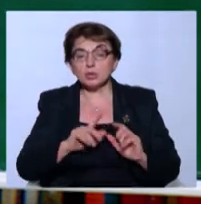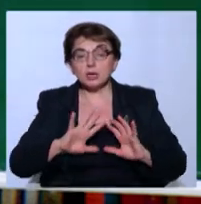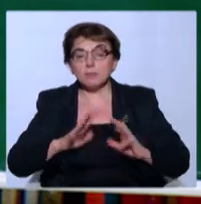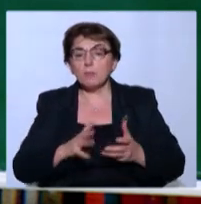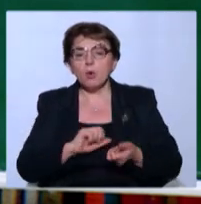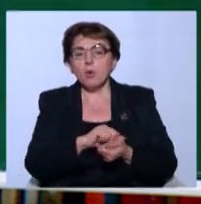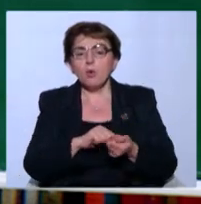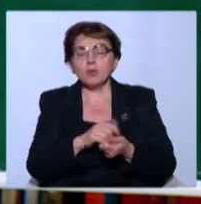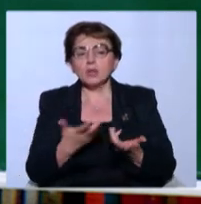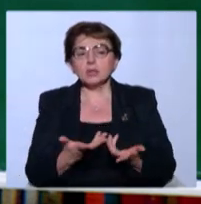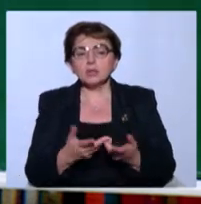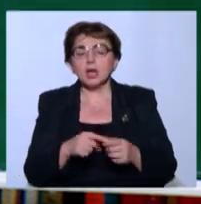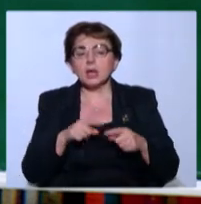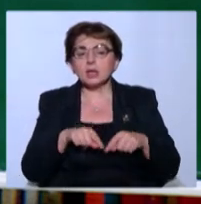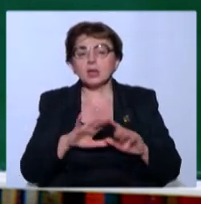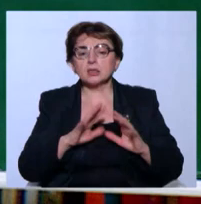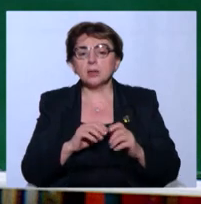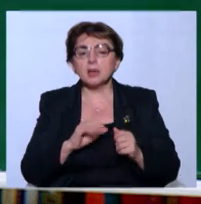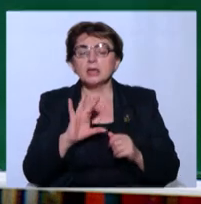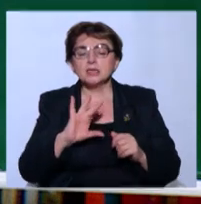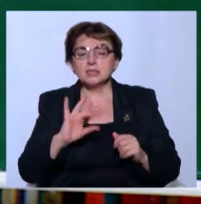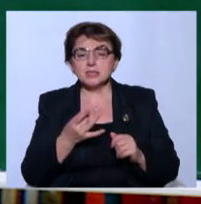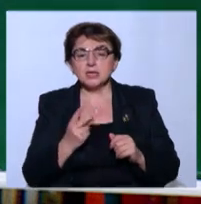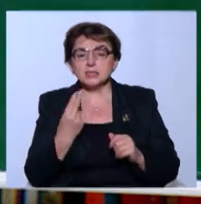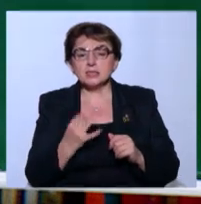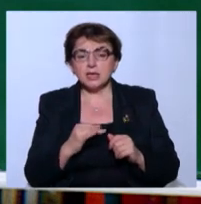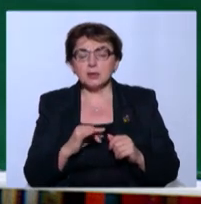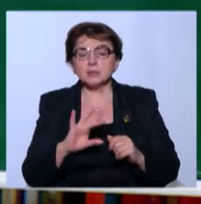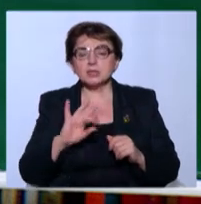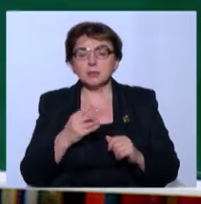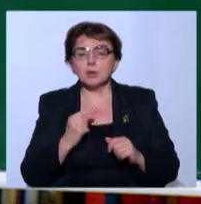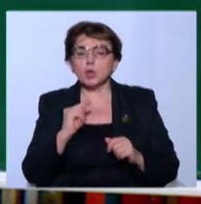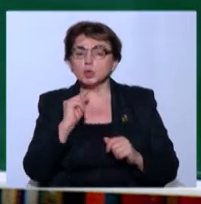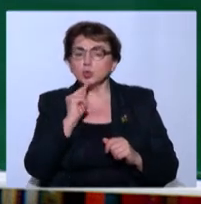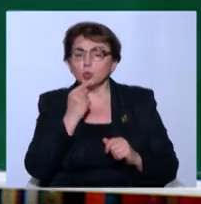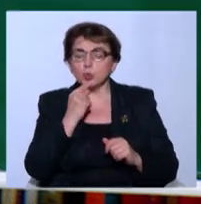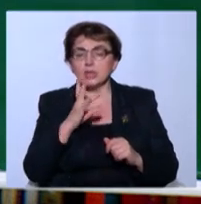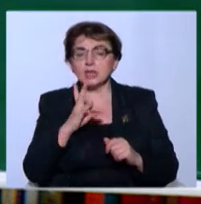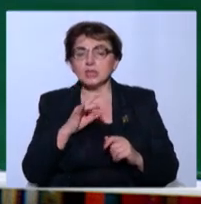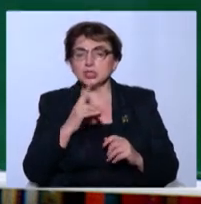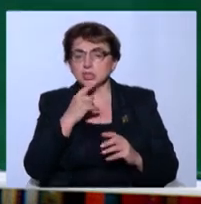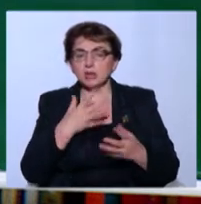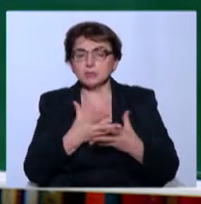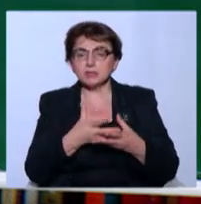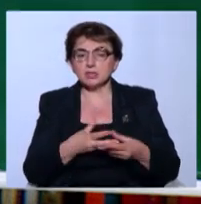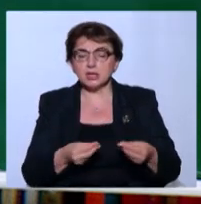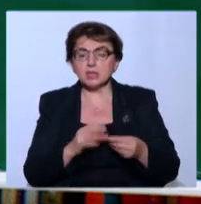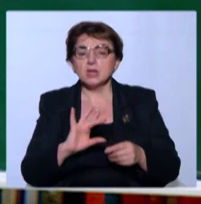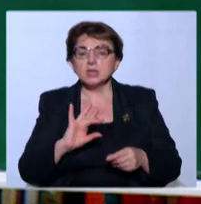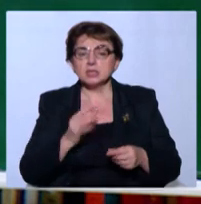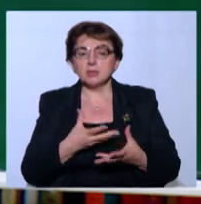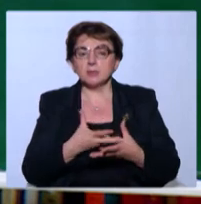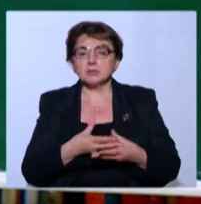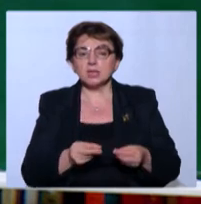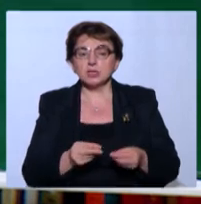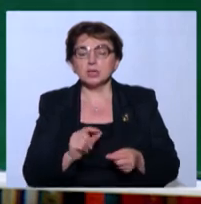გოჯა ნაწლავში ხდება ცილების, ცხიმების და რთული ნახშირწყლების დაშლა. აქ ცხიმების